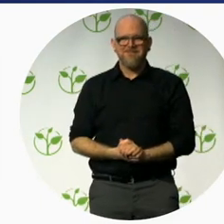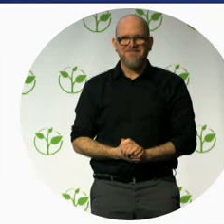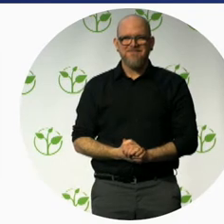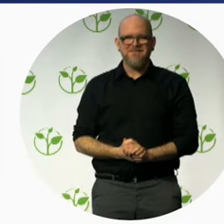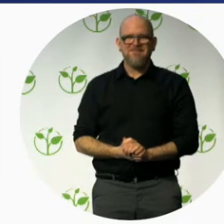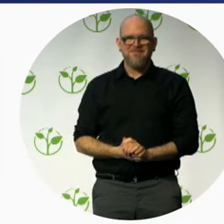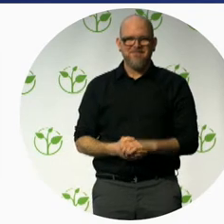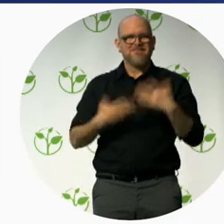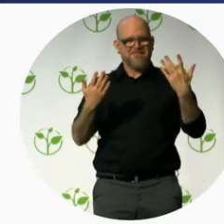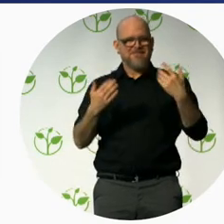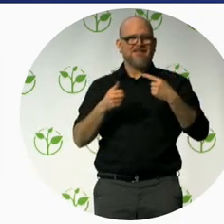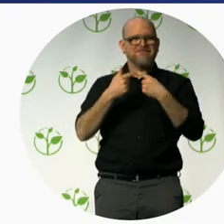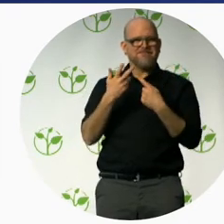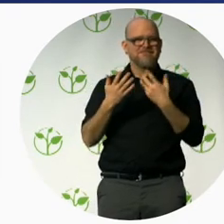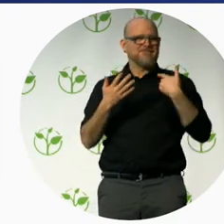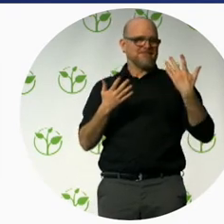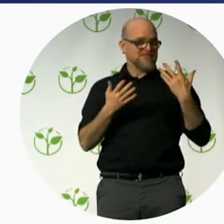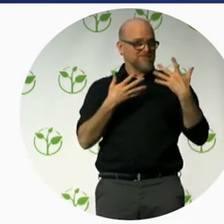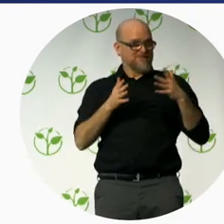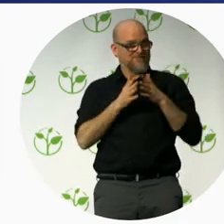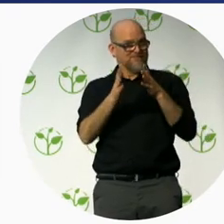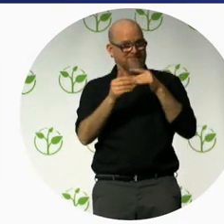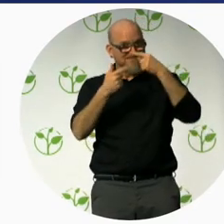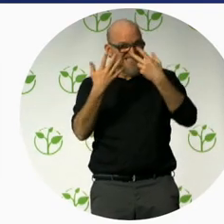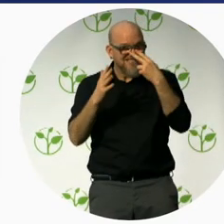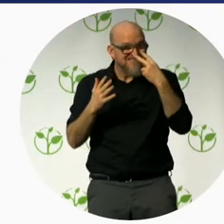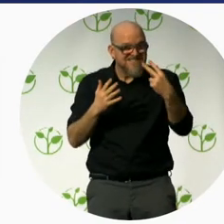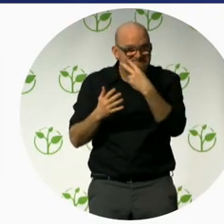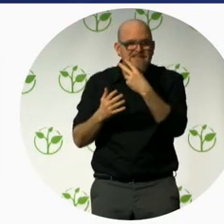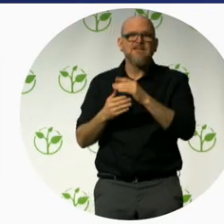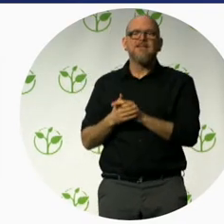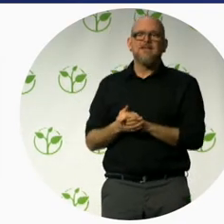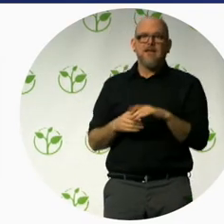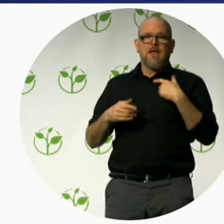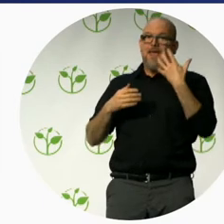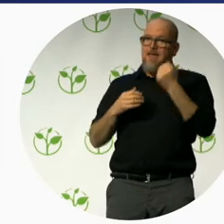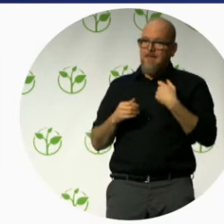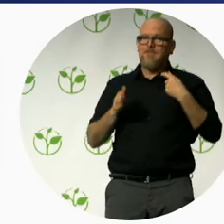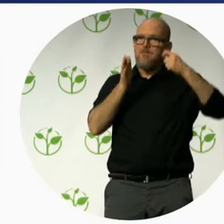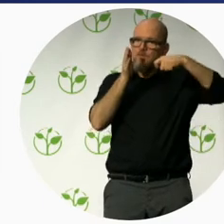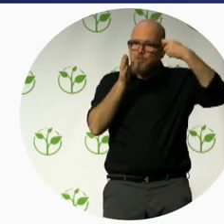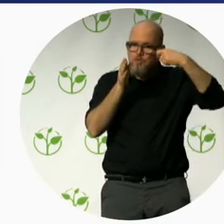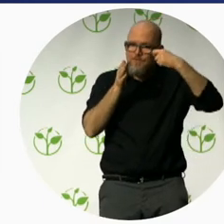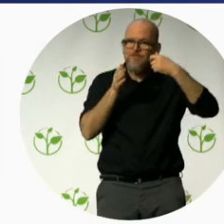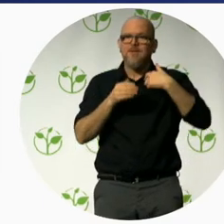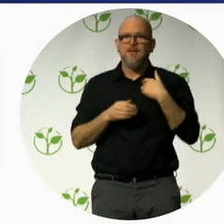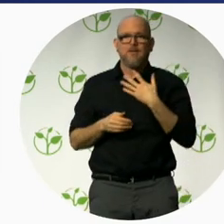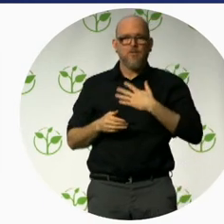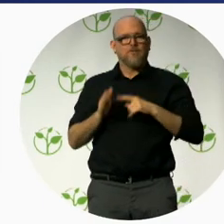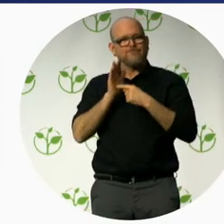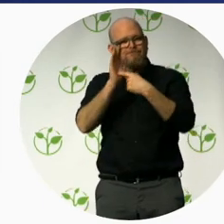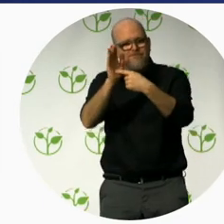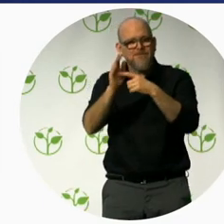what we do but we have also a video that we can introduce the project